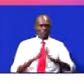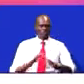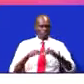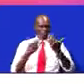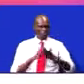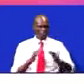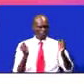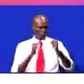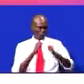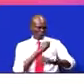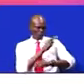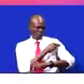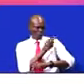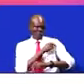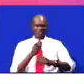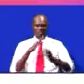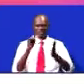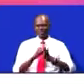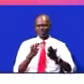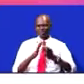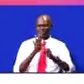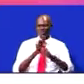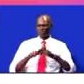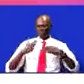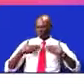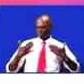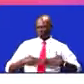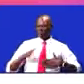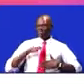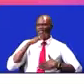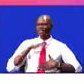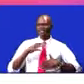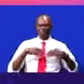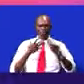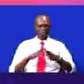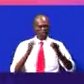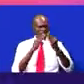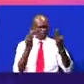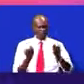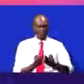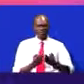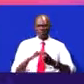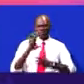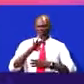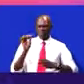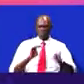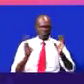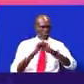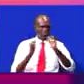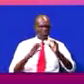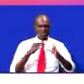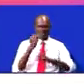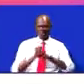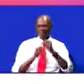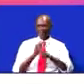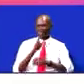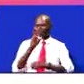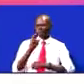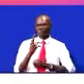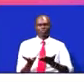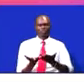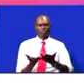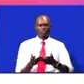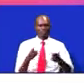onogo. Gilero ni nitiere ringre modhuro ma wede kaachiel kod anyuola pok okawo, kendo moko osetieko higni maromo ariyo.